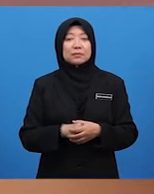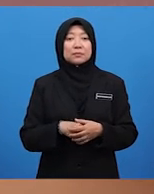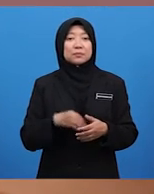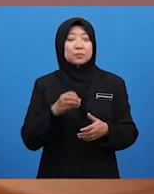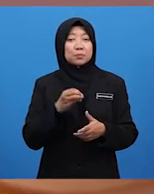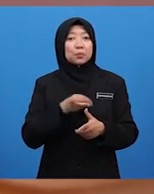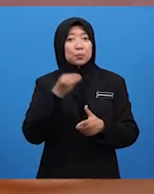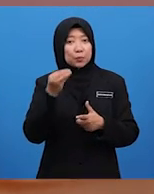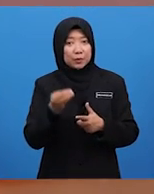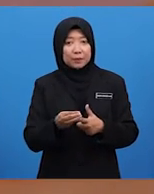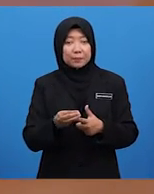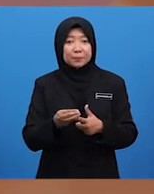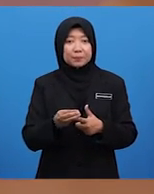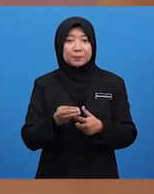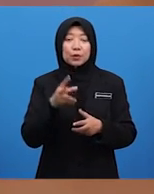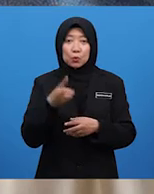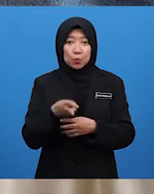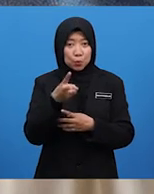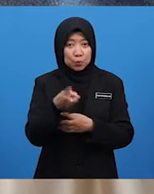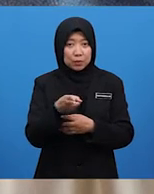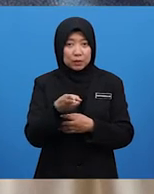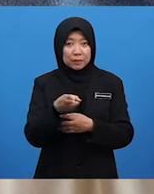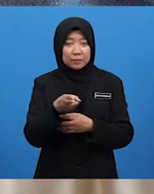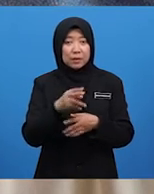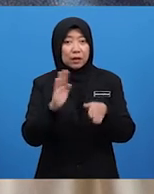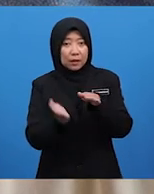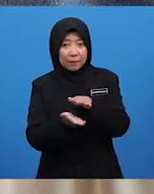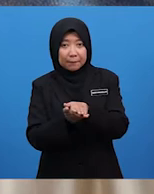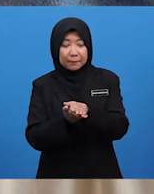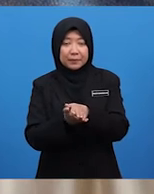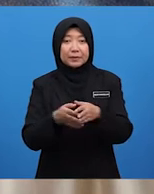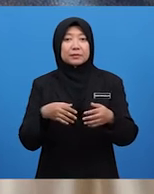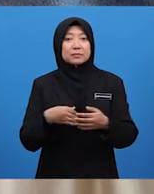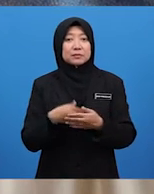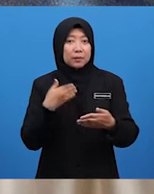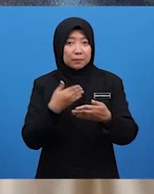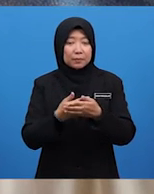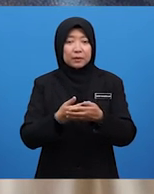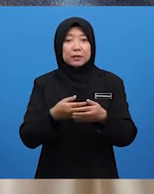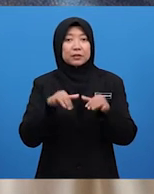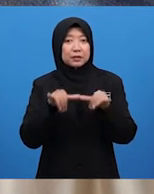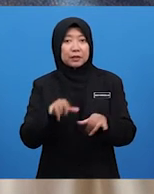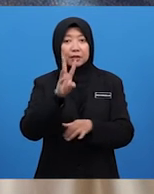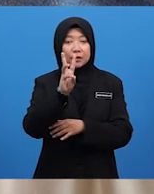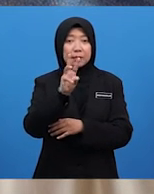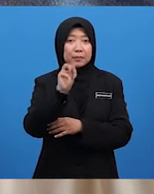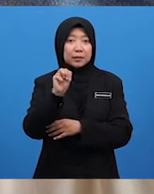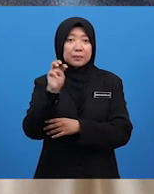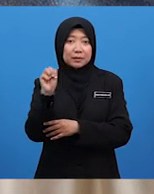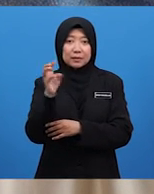Kemudian, trim atau gunting lapik hingga tinggal 6 mm